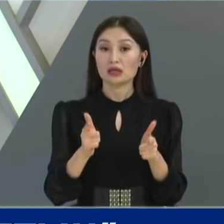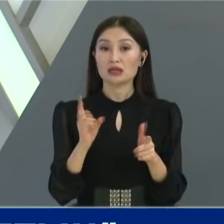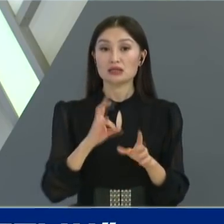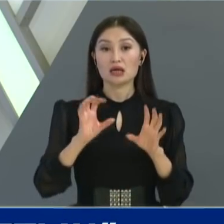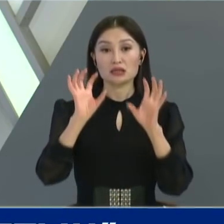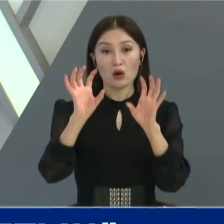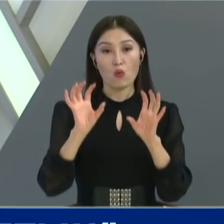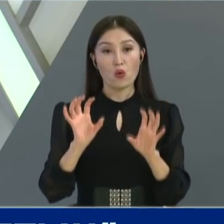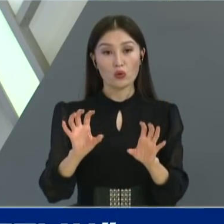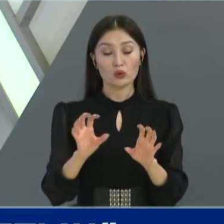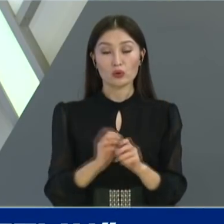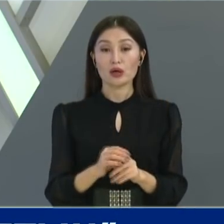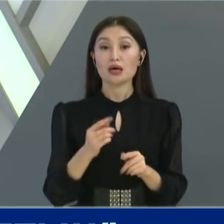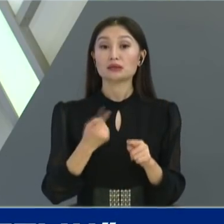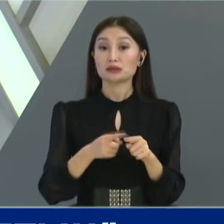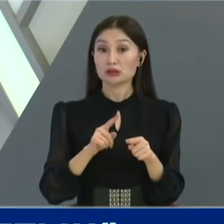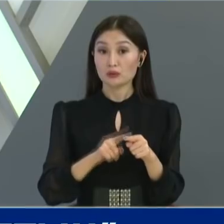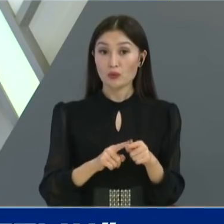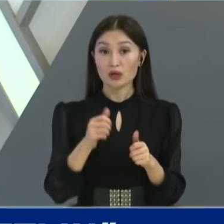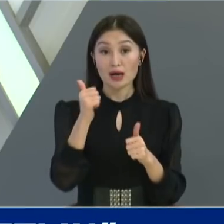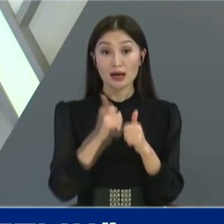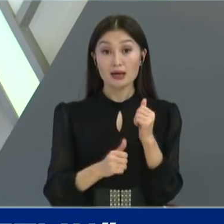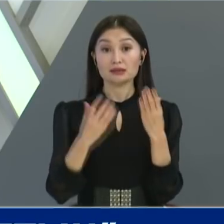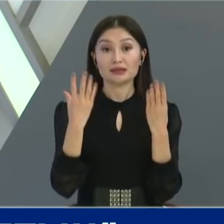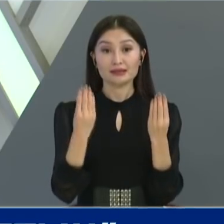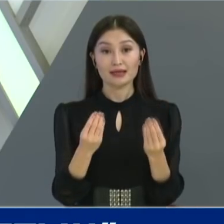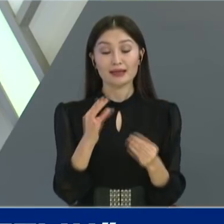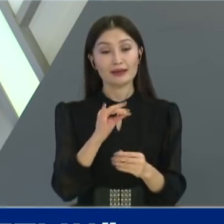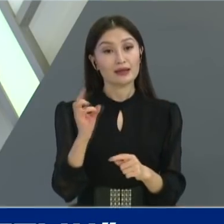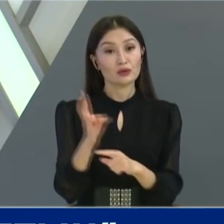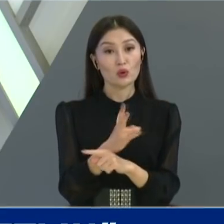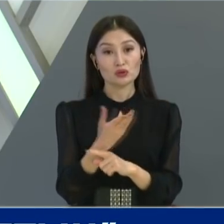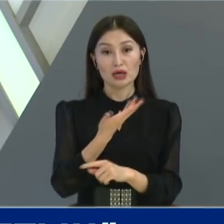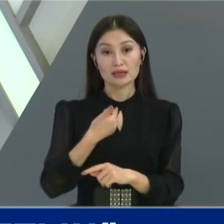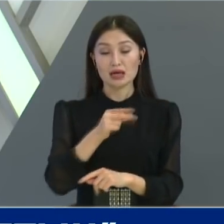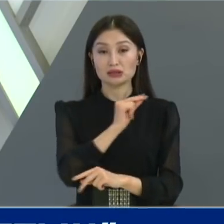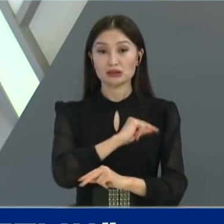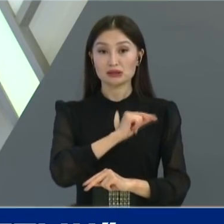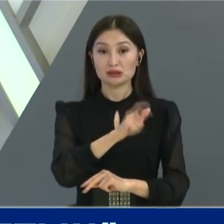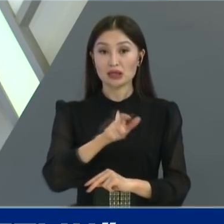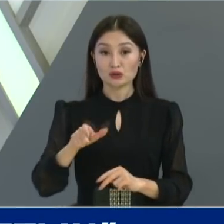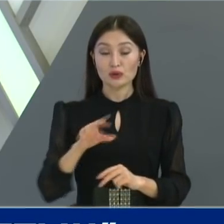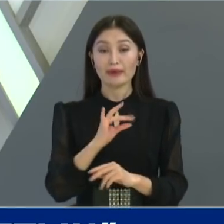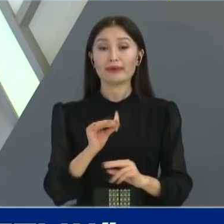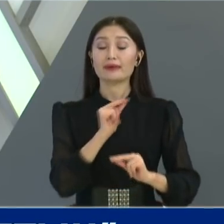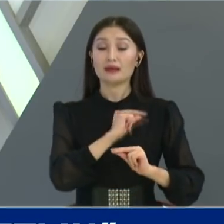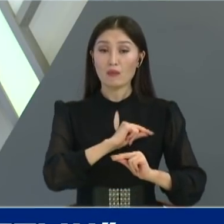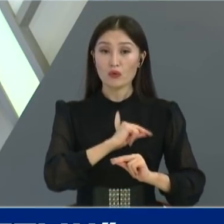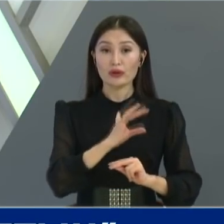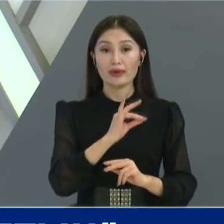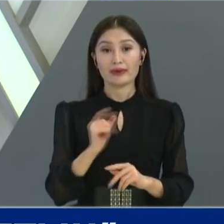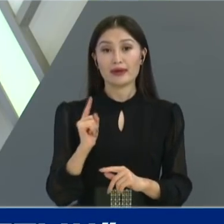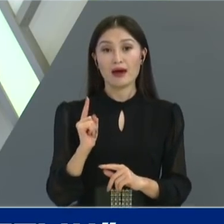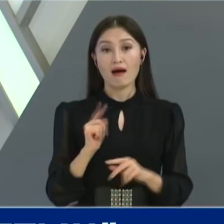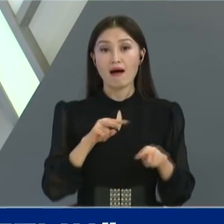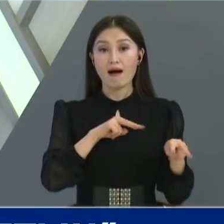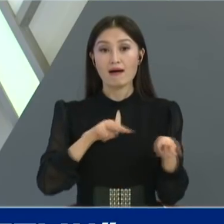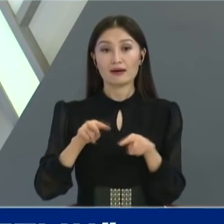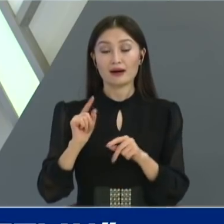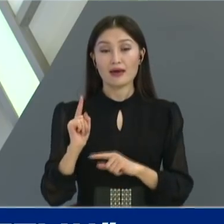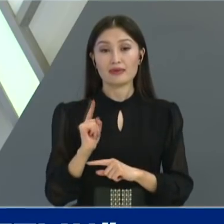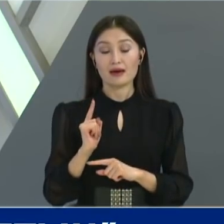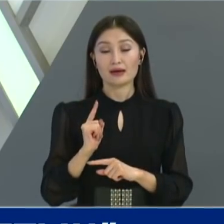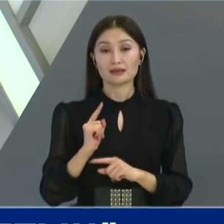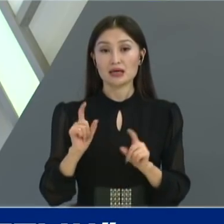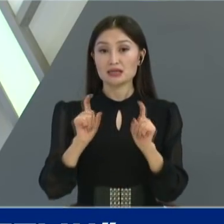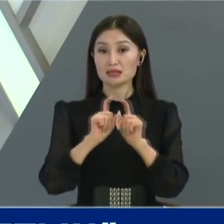уровне. С тех пор каждый день и ночь наши сотрудники и работают, и охраняют здание